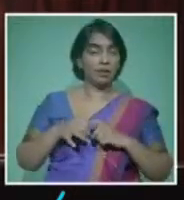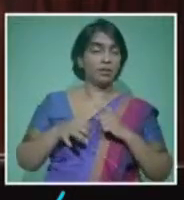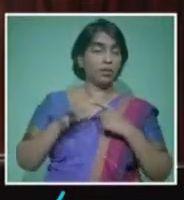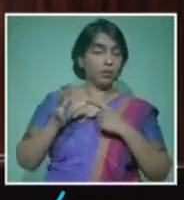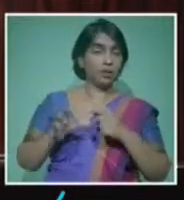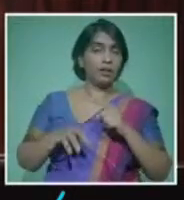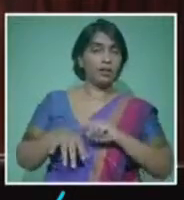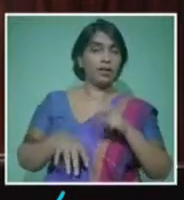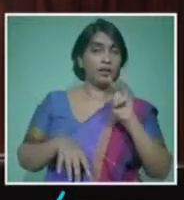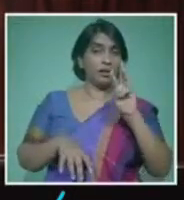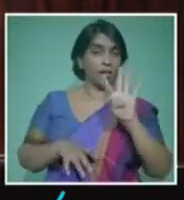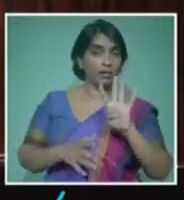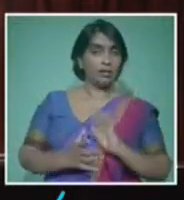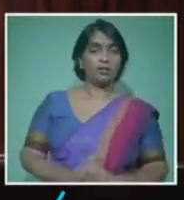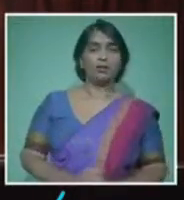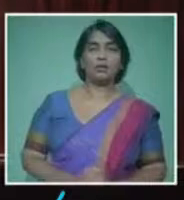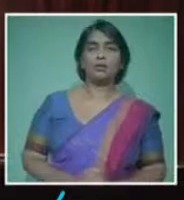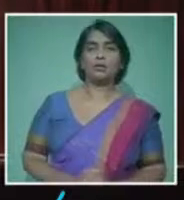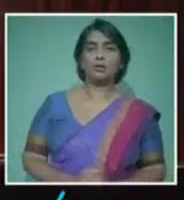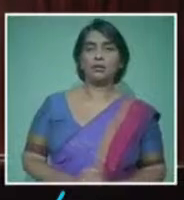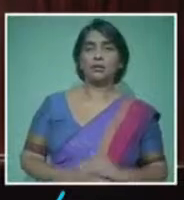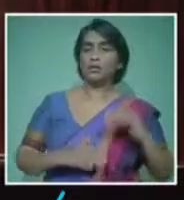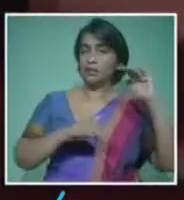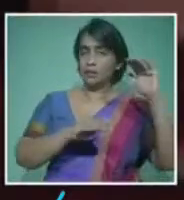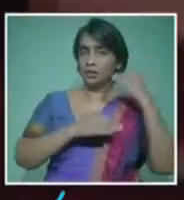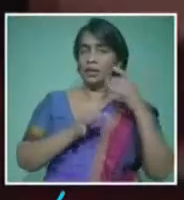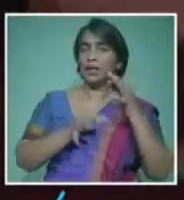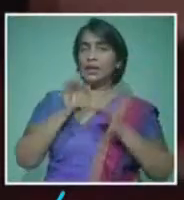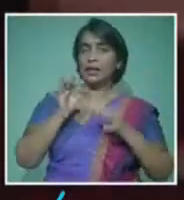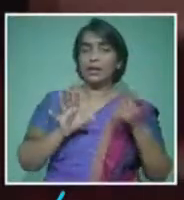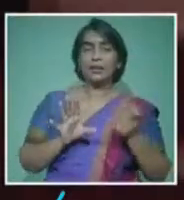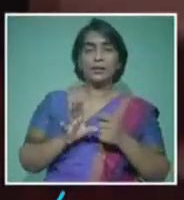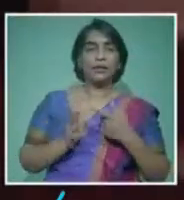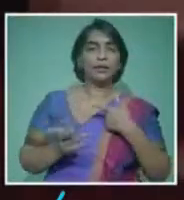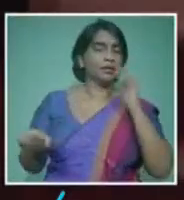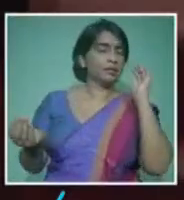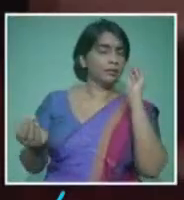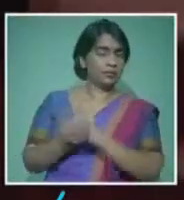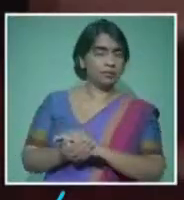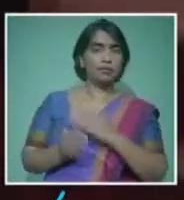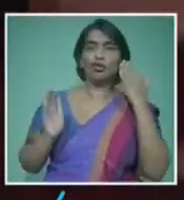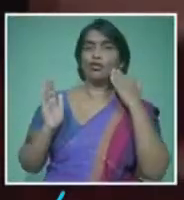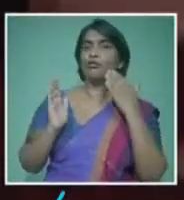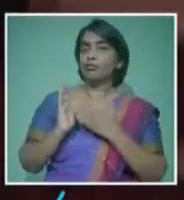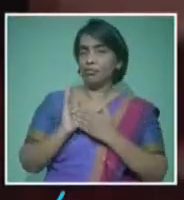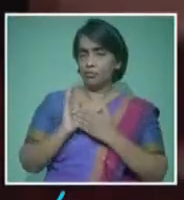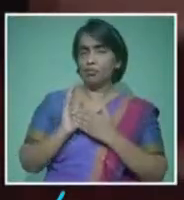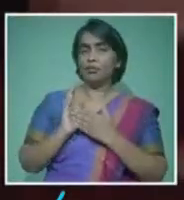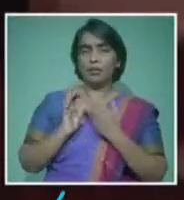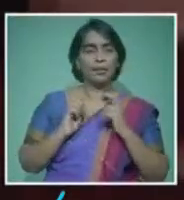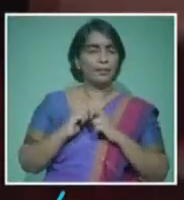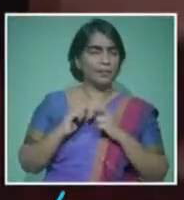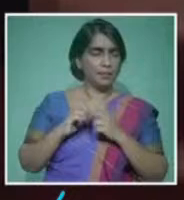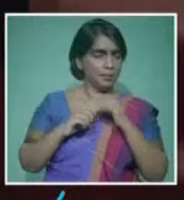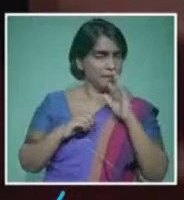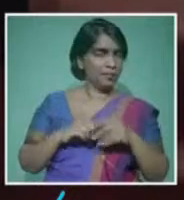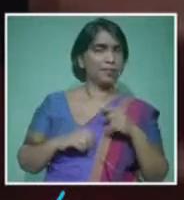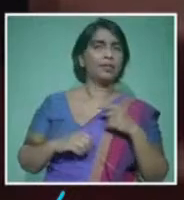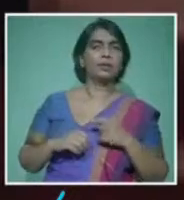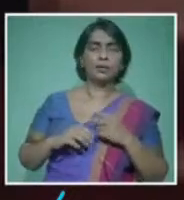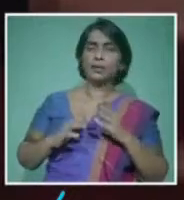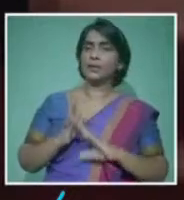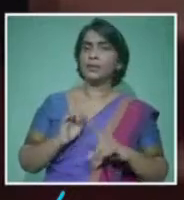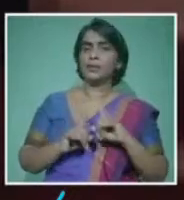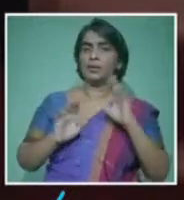गरु कथानायकतुमनी आनयने करण लद किरिपिटितोगयक् क्रेग्वे रंधवा सभा गेनीम संबंधयेन उद्गत वू गटलुव पिलिबंद